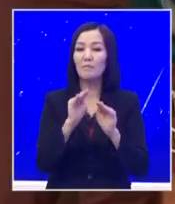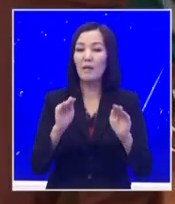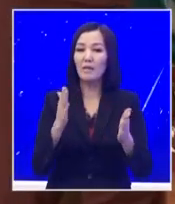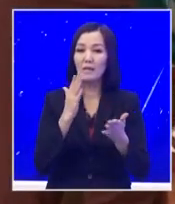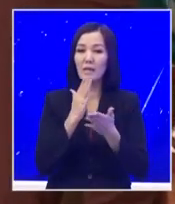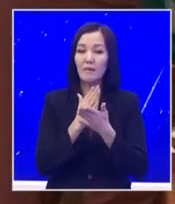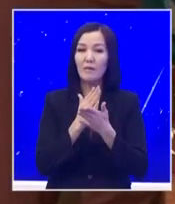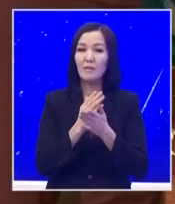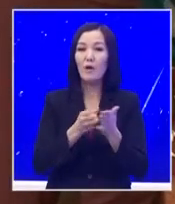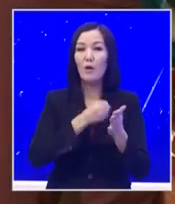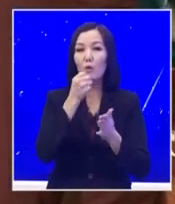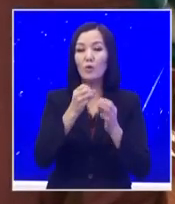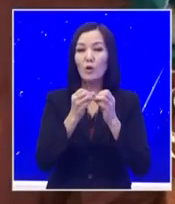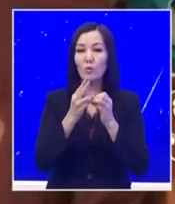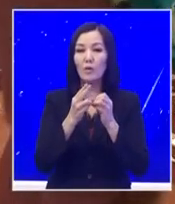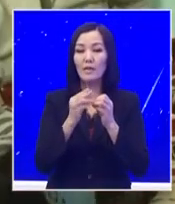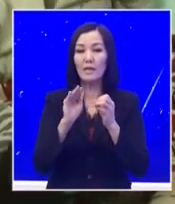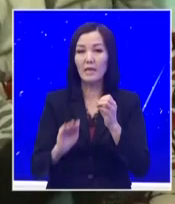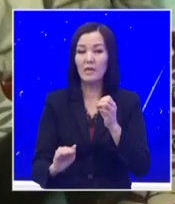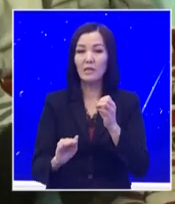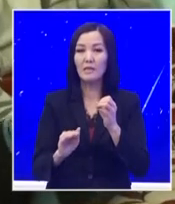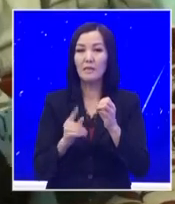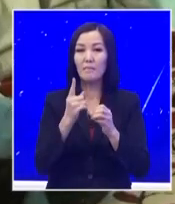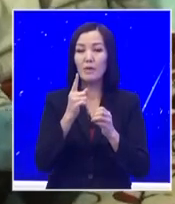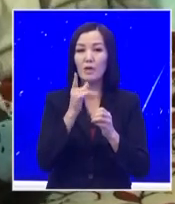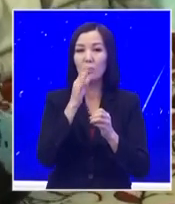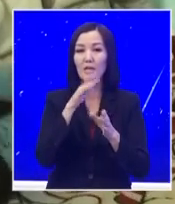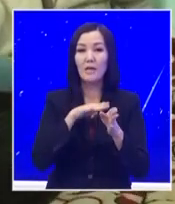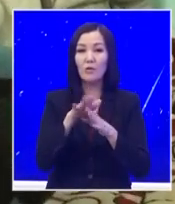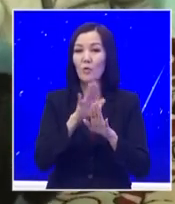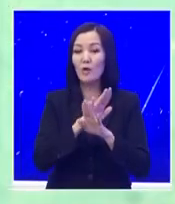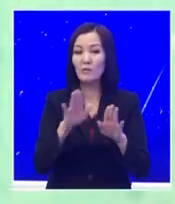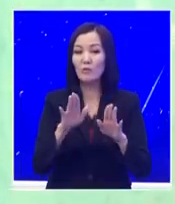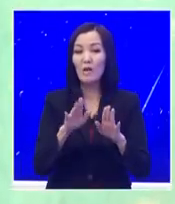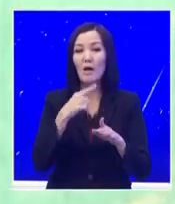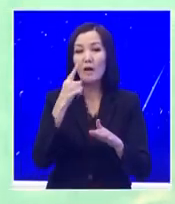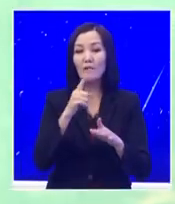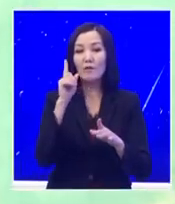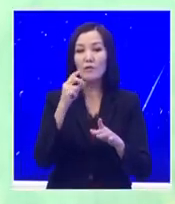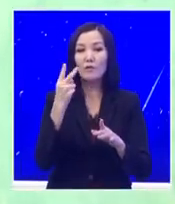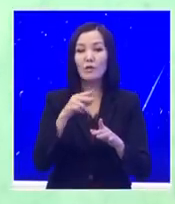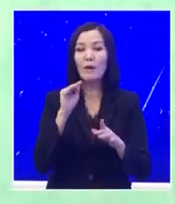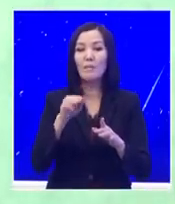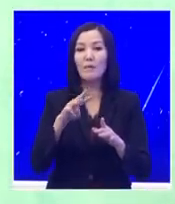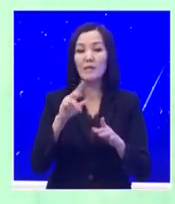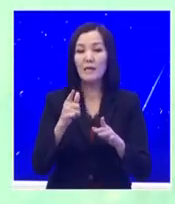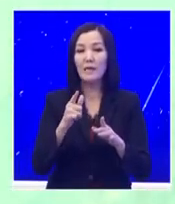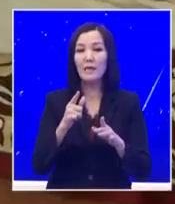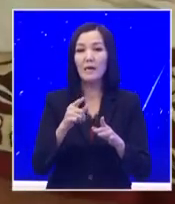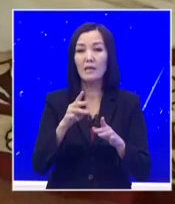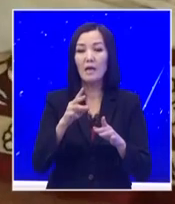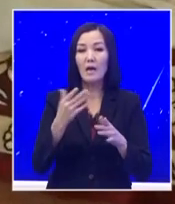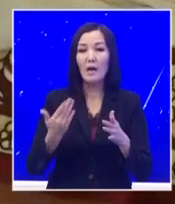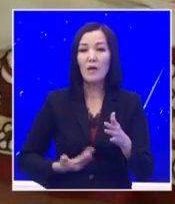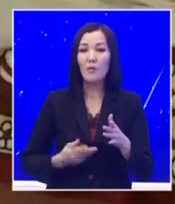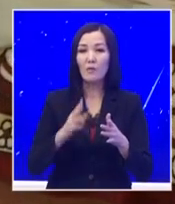тәрбиелеп отыр. Үлкені 12-де, ал кенжесі 1 жасқа да толмапты. Оның айтуынша 120 мың теңге көлеміндегі атаулы